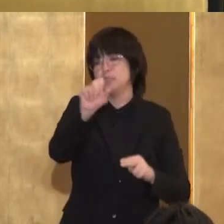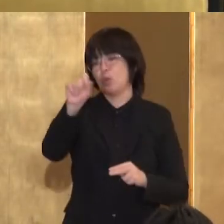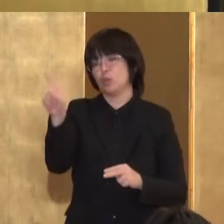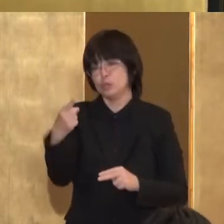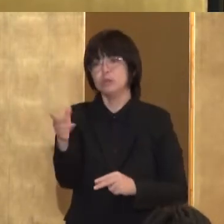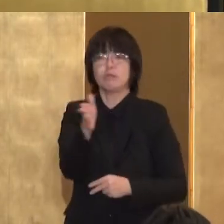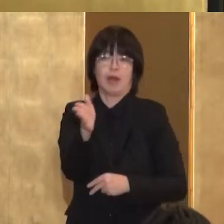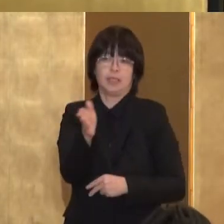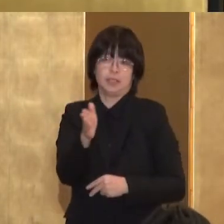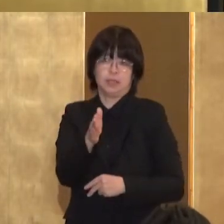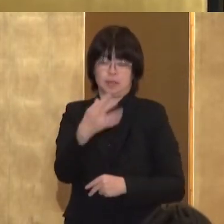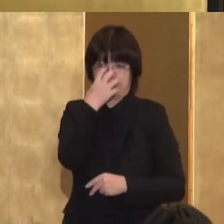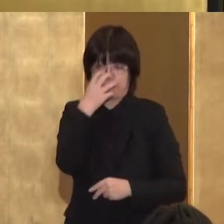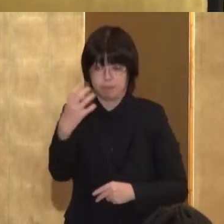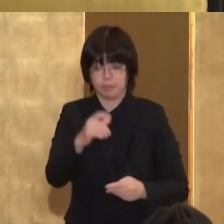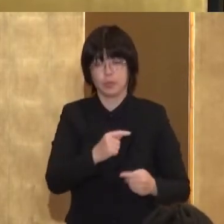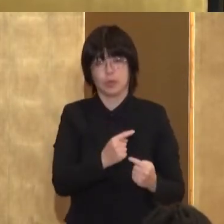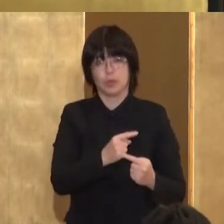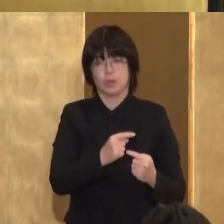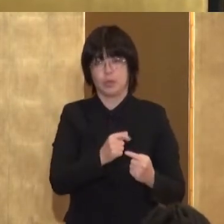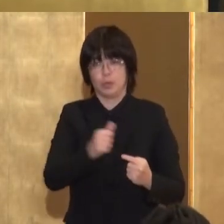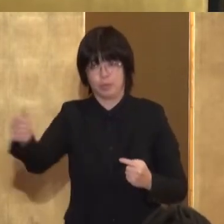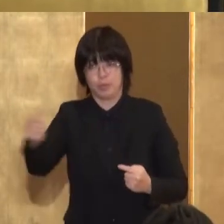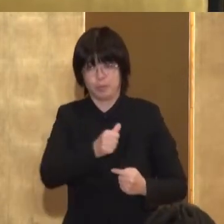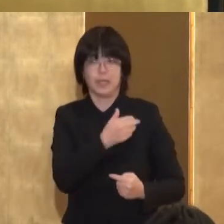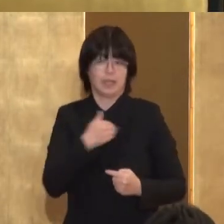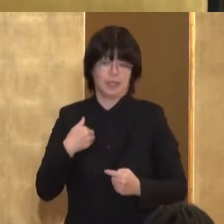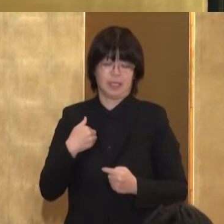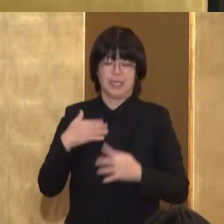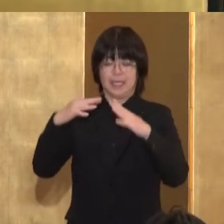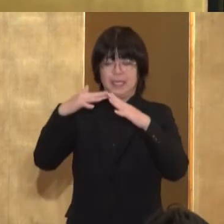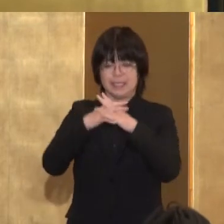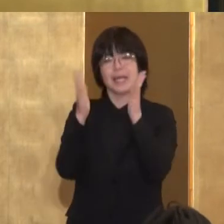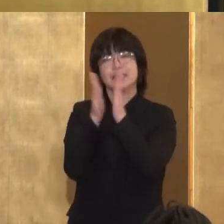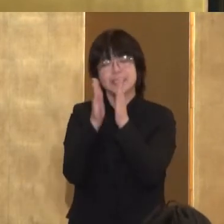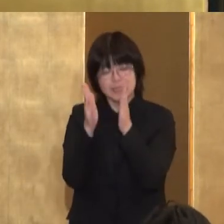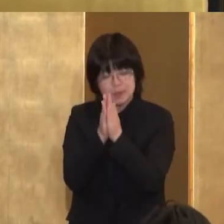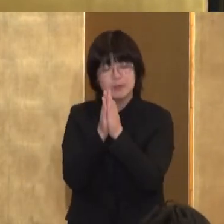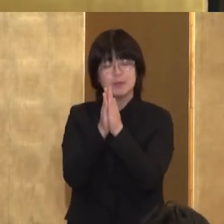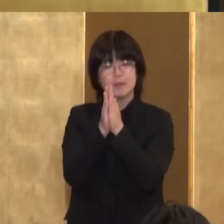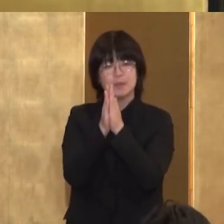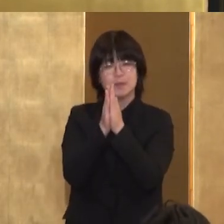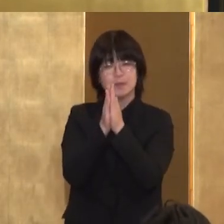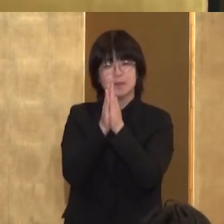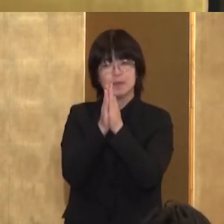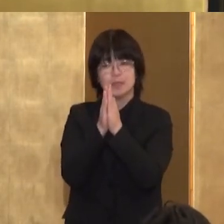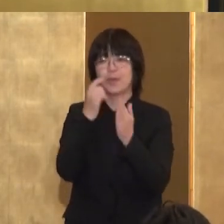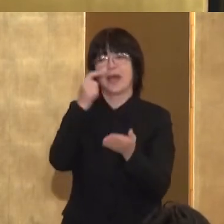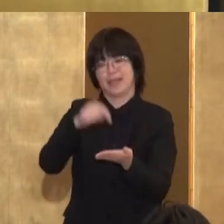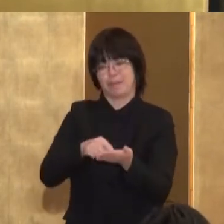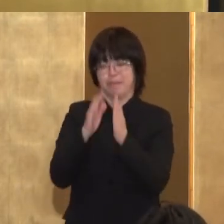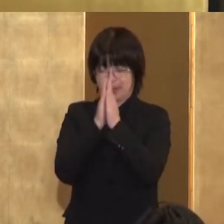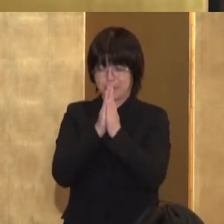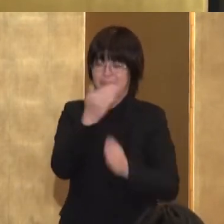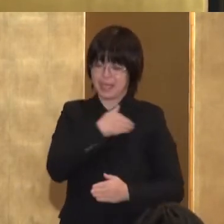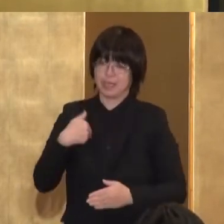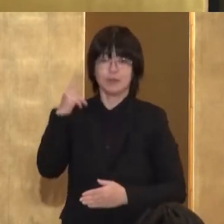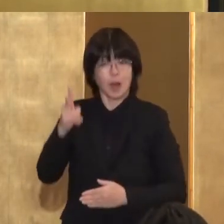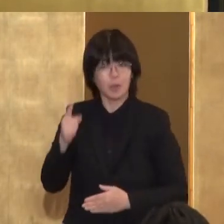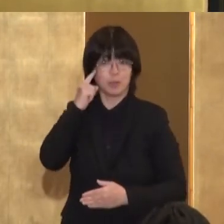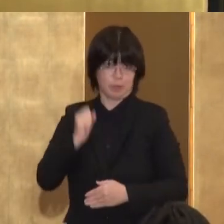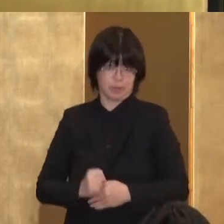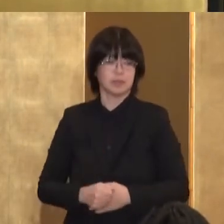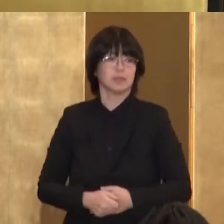程度となりまして、伊勢神宮にももっともっと簡単に参拝できるんだろうと思います